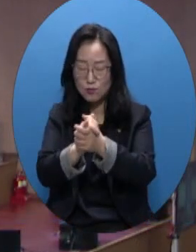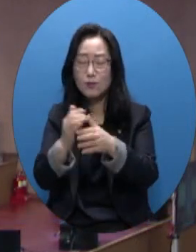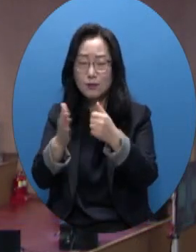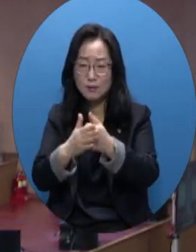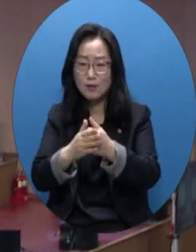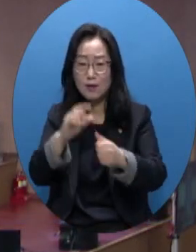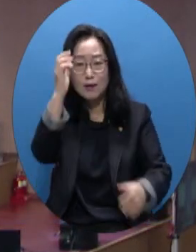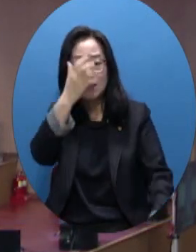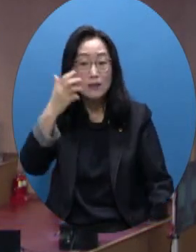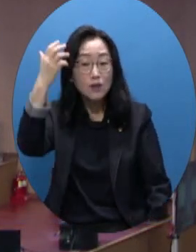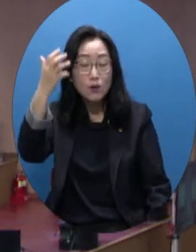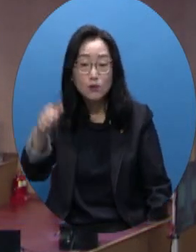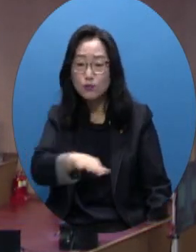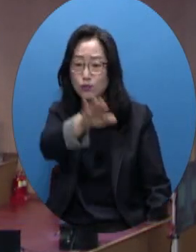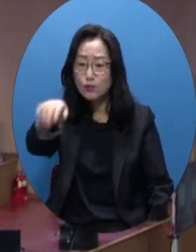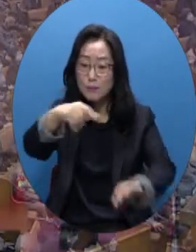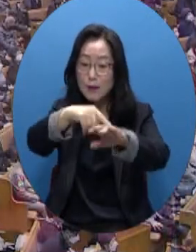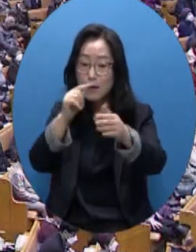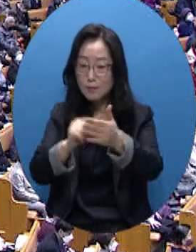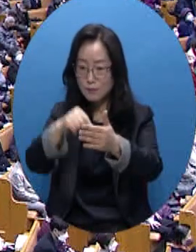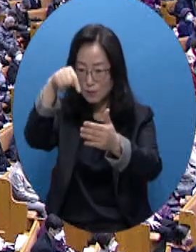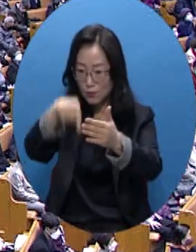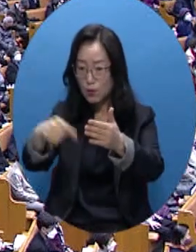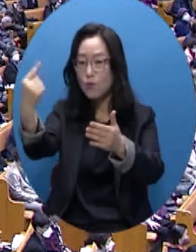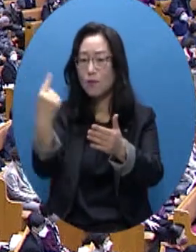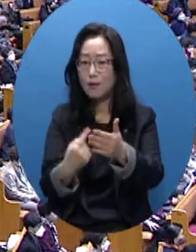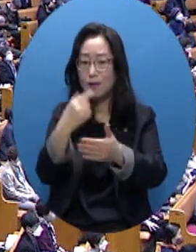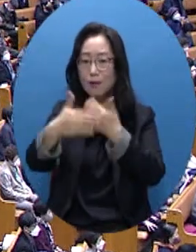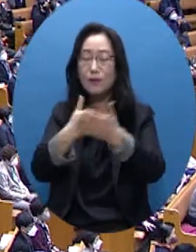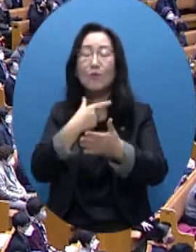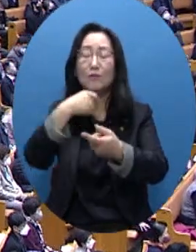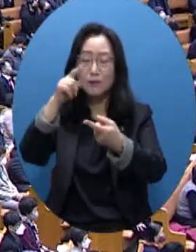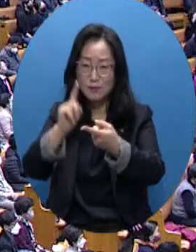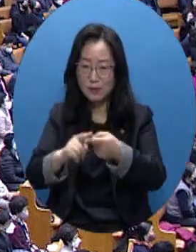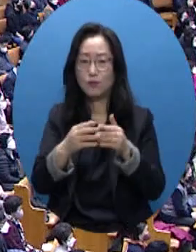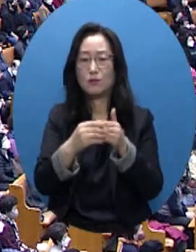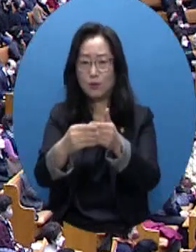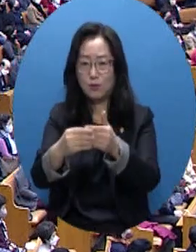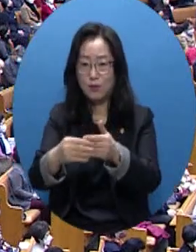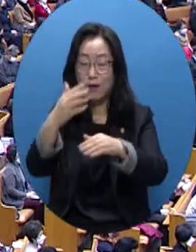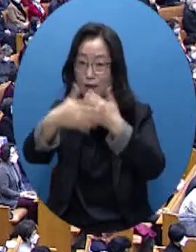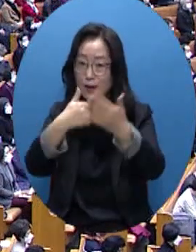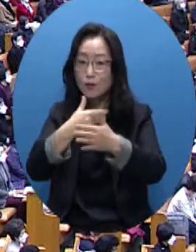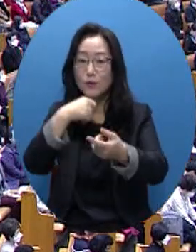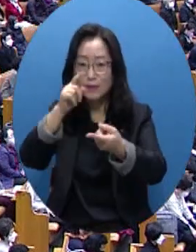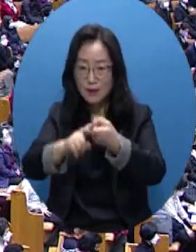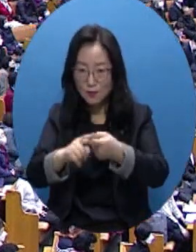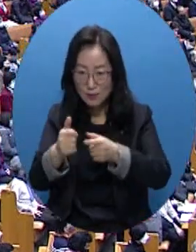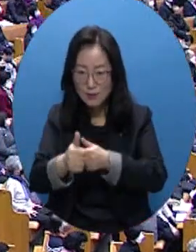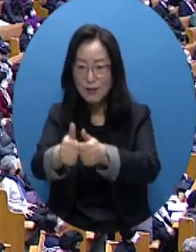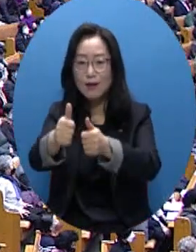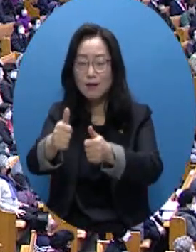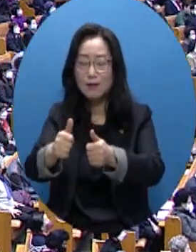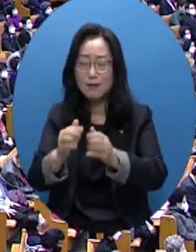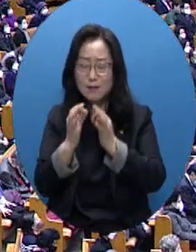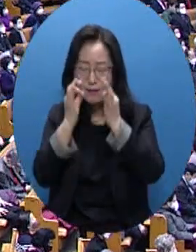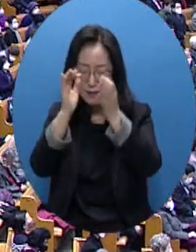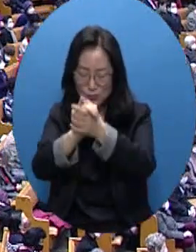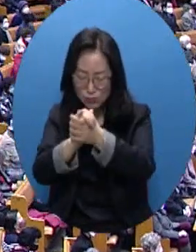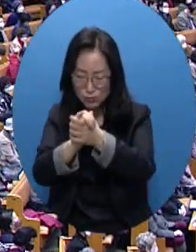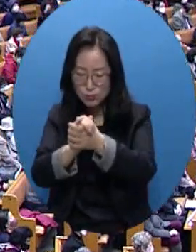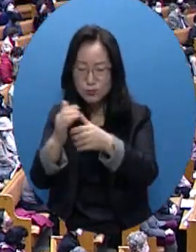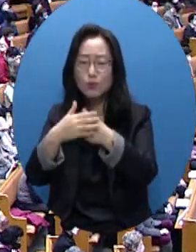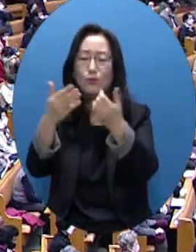성령께서 우리 바부 더워져서 함에 뜻 가운데 우리를 인도하시고 할 것들 따라 우리 위해서 강조하신 것입니다